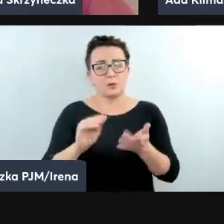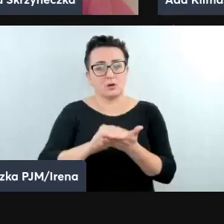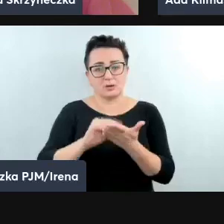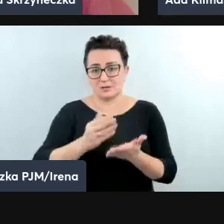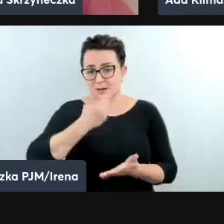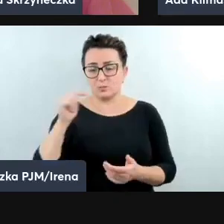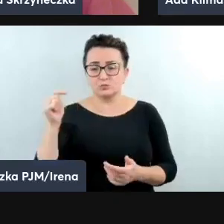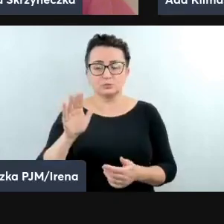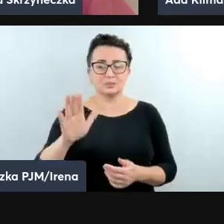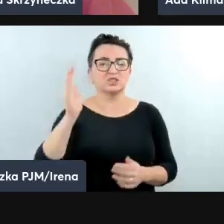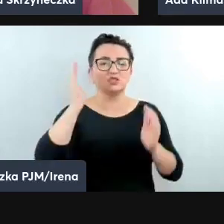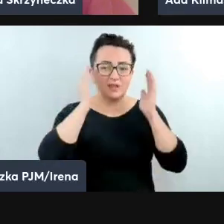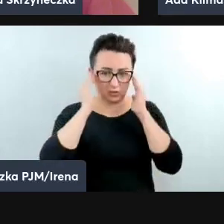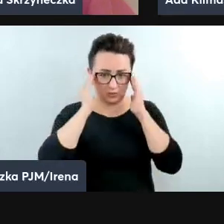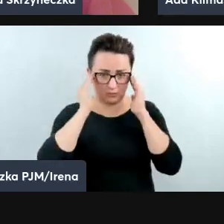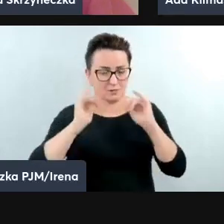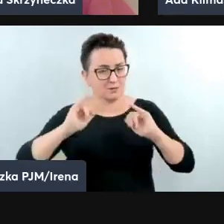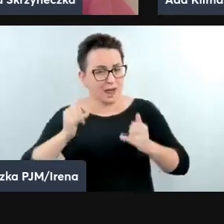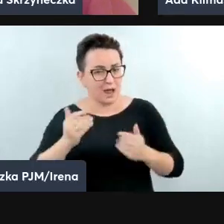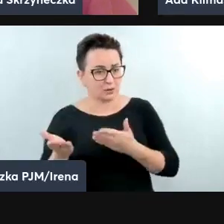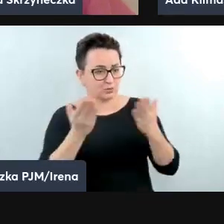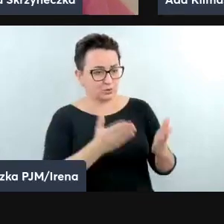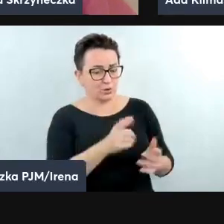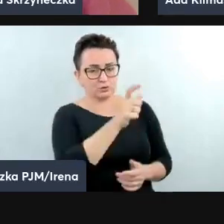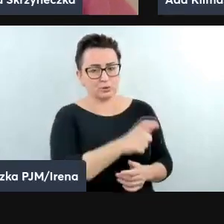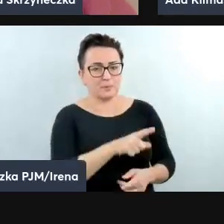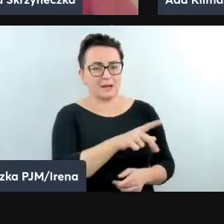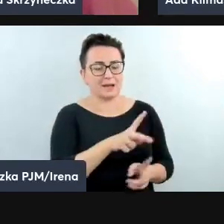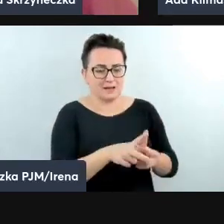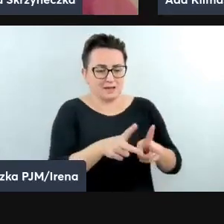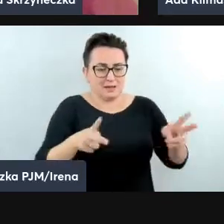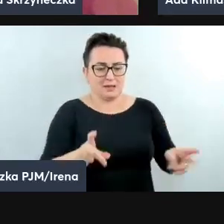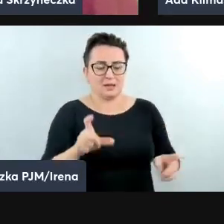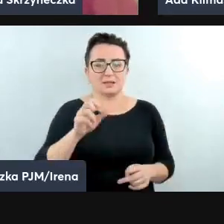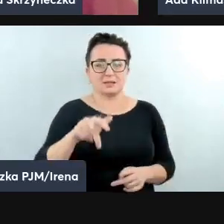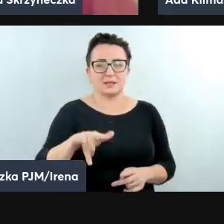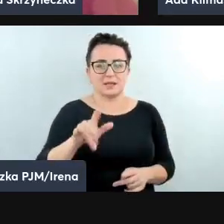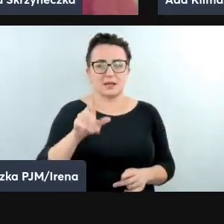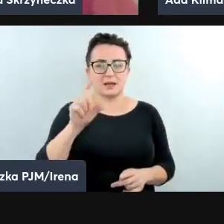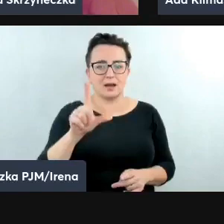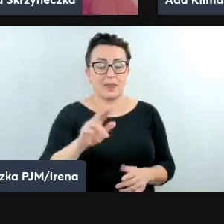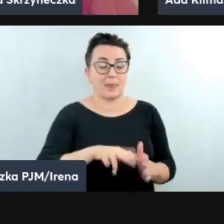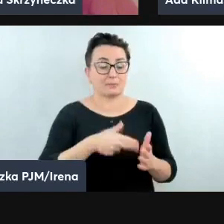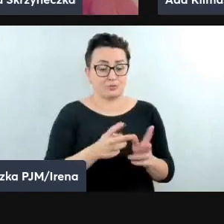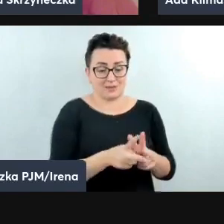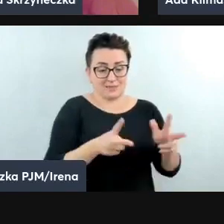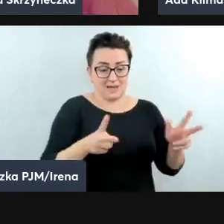tej cykliczności, że też w trakcie cyklu można mieć inny nastrój i czy zmienia się trochę, że tak powiem, wygląd, to żeby to